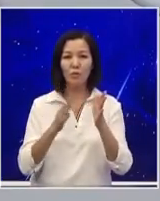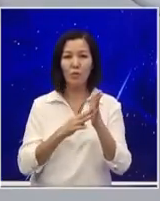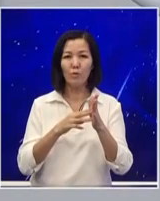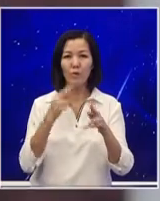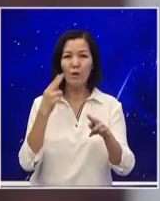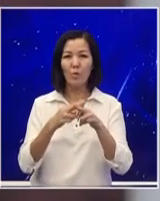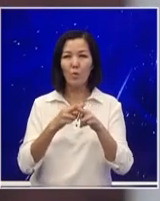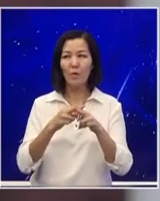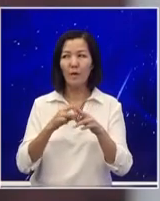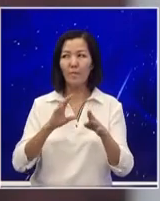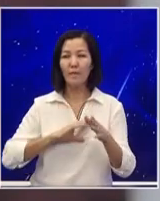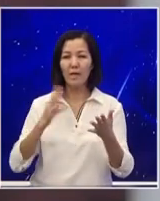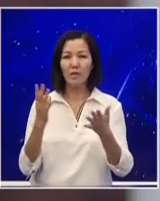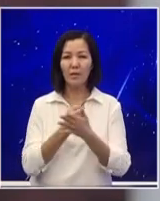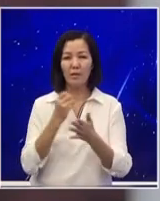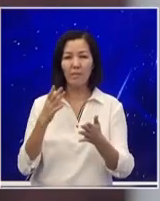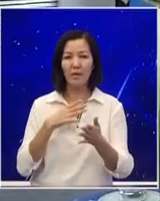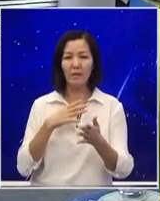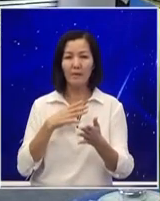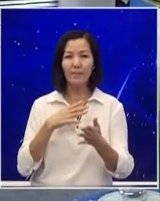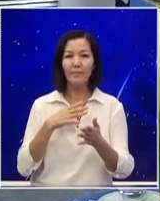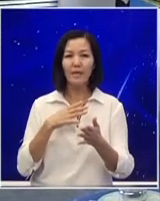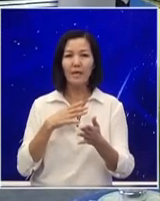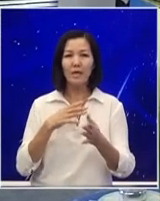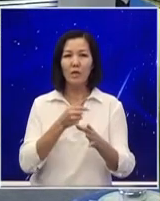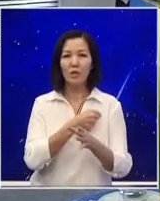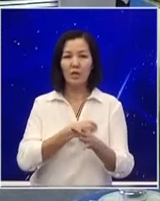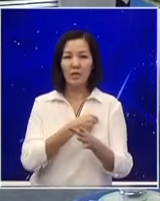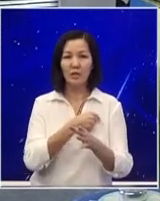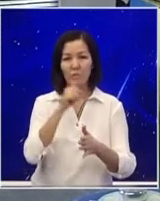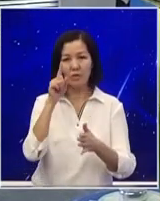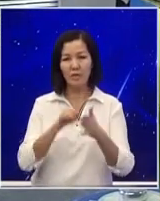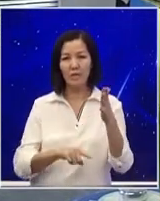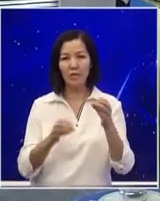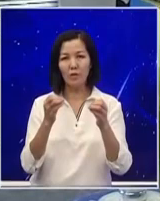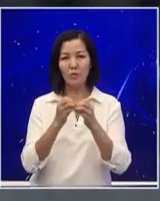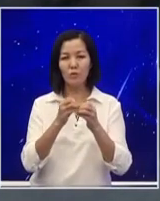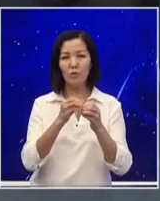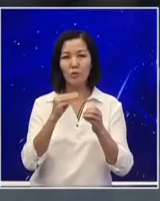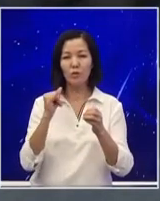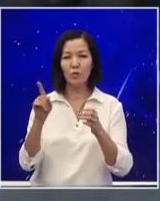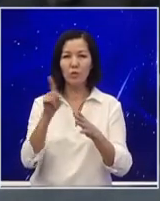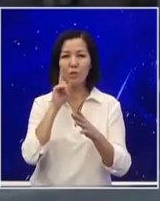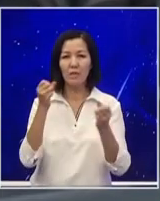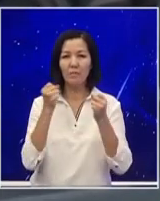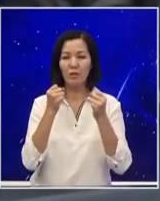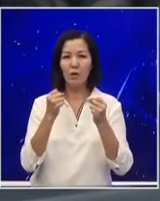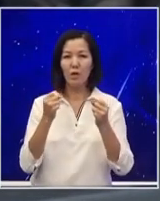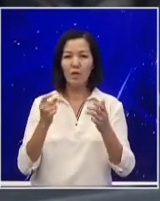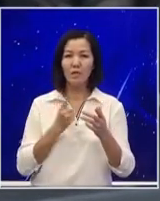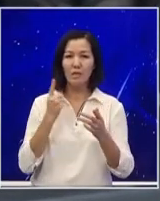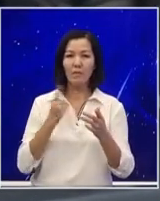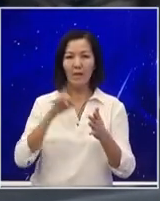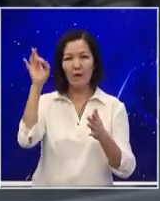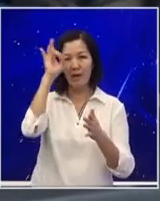жеңіп алды. Егор Сон, Юлия Патасова сияқты үздіктер жаттықтырушылар сенімін ақтай білді. 3 жетісулық жас сілтемірші спорт шебері